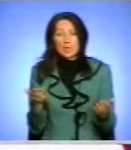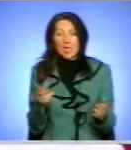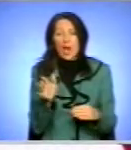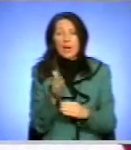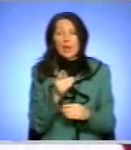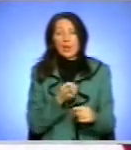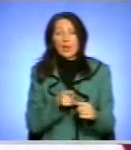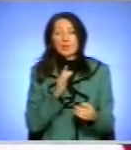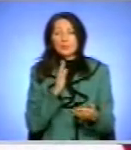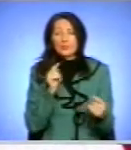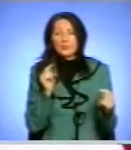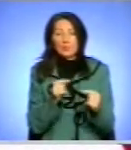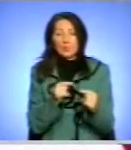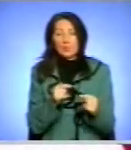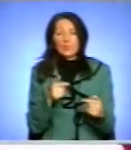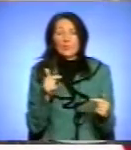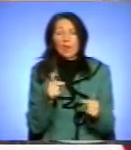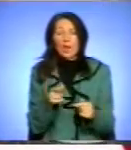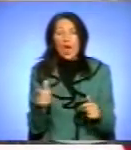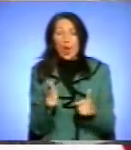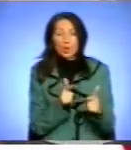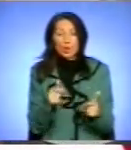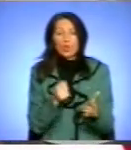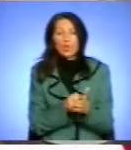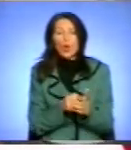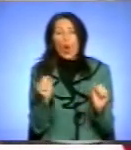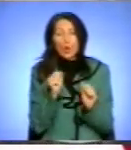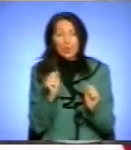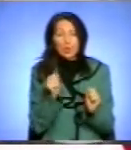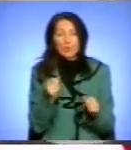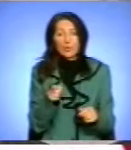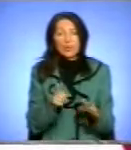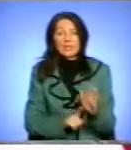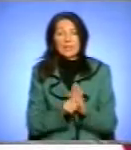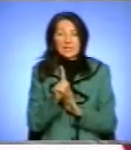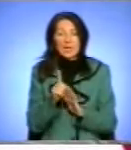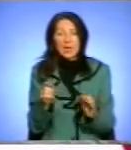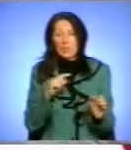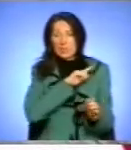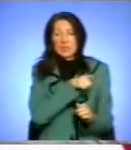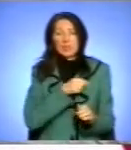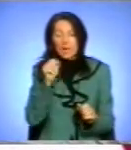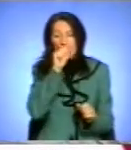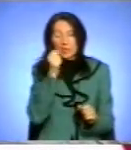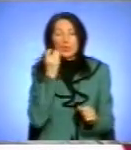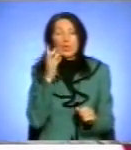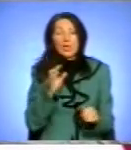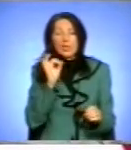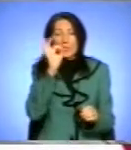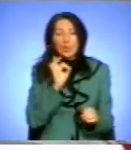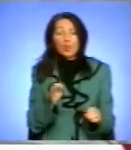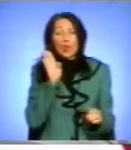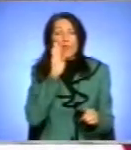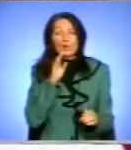гідному супернику майбутніх двобоїв, готується до холодів завчасно. Отож, із настанням сильних морозів, коли температура води знижується,